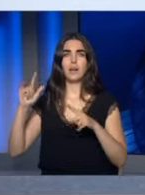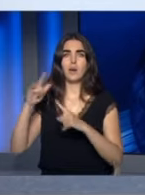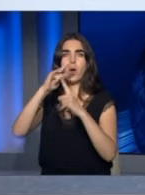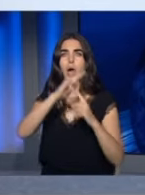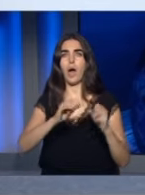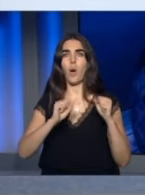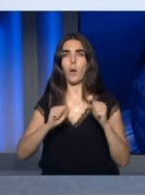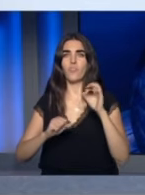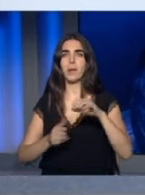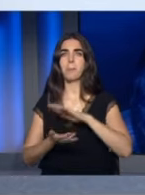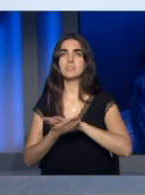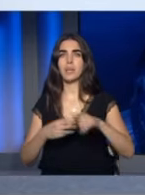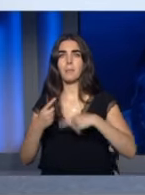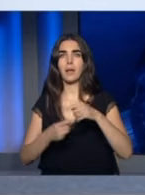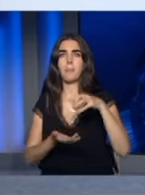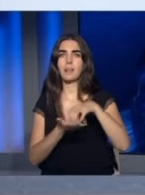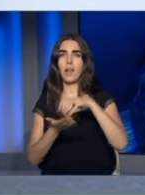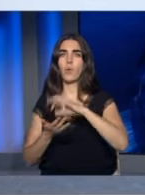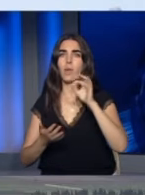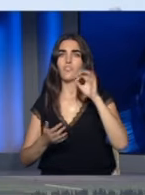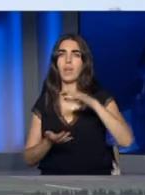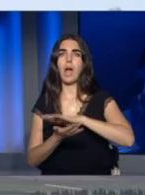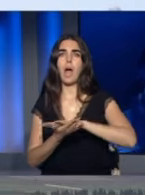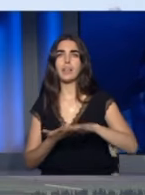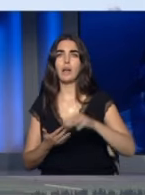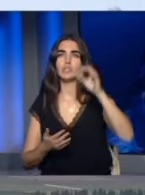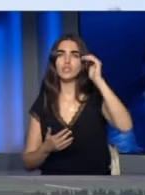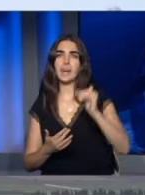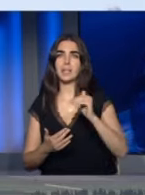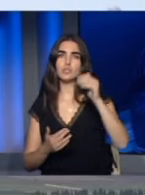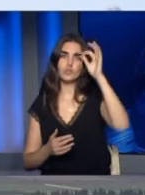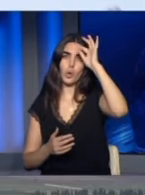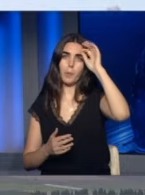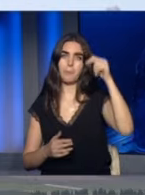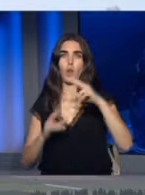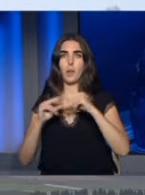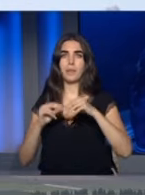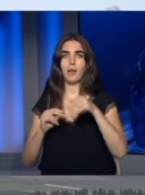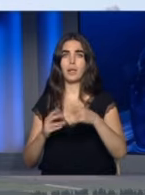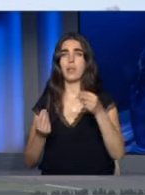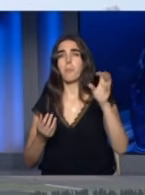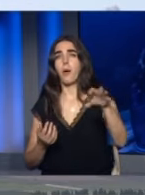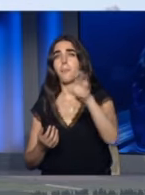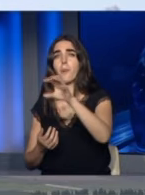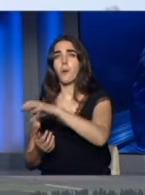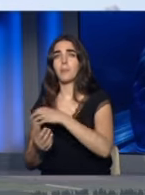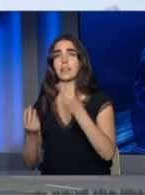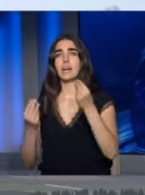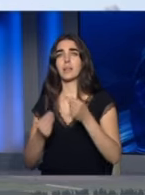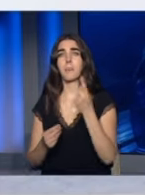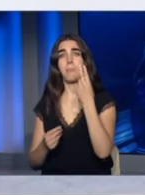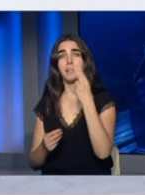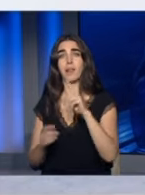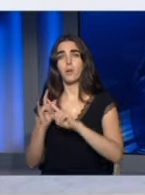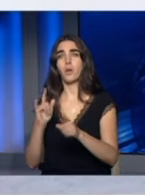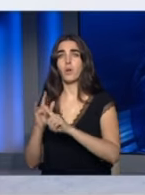مستعمره المطلي بعد دوي صافرات الانذار في المستعمرات المقابله للقطاع الشرقي كما ضربت مرتين مقر قياده